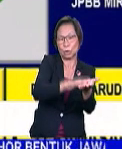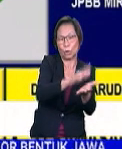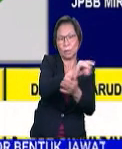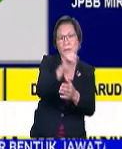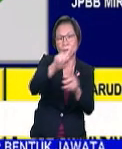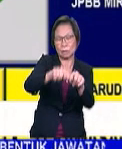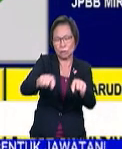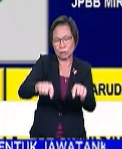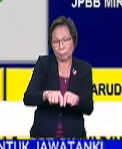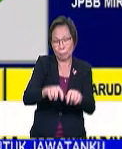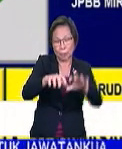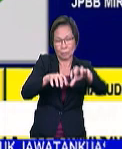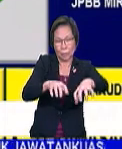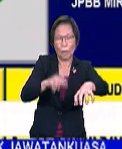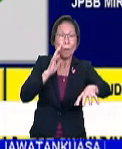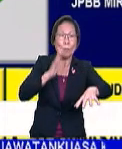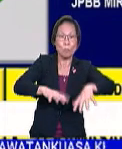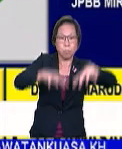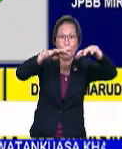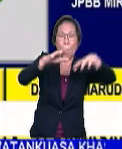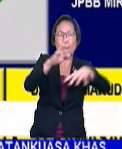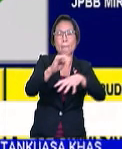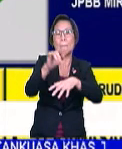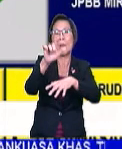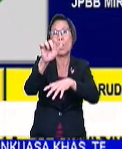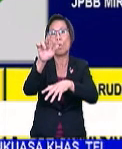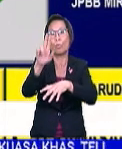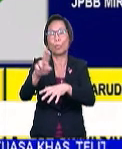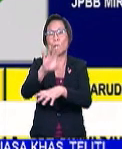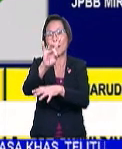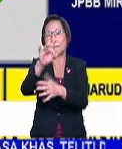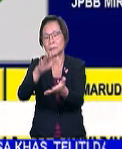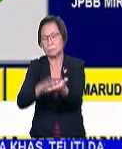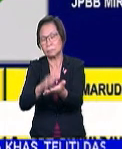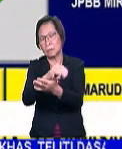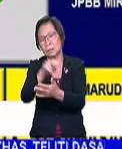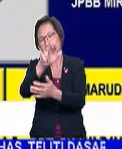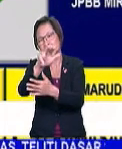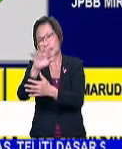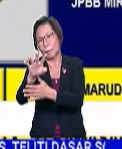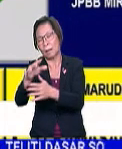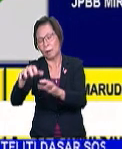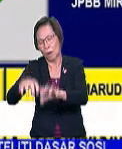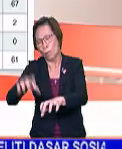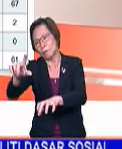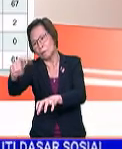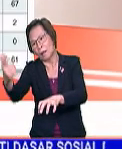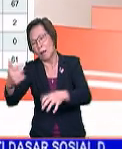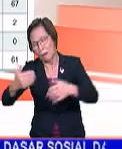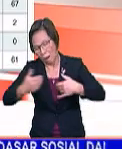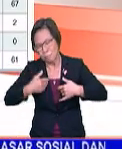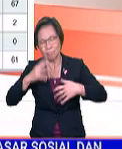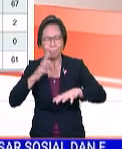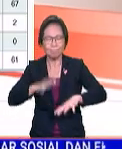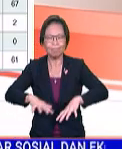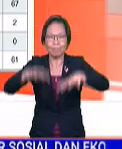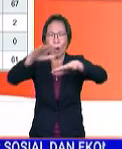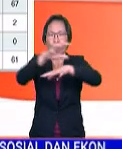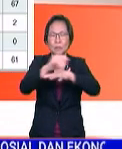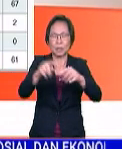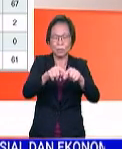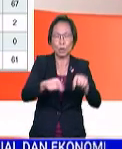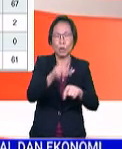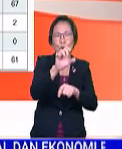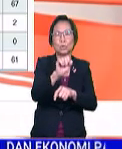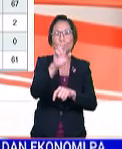sebuah kawasan terjejas. Daerah Beluru pula melaporkan 8 buah sekolah dan 34 kawasan lain turut terjejas banjir serta